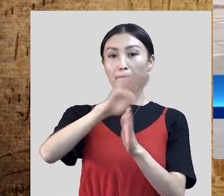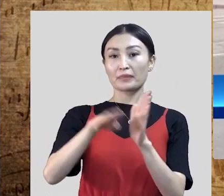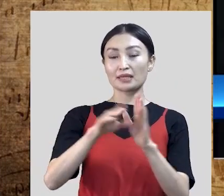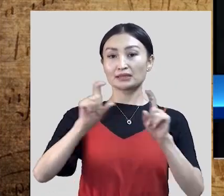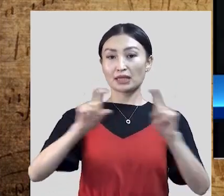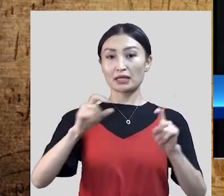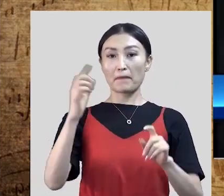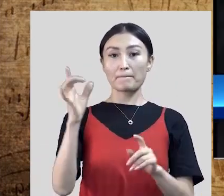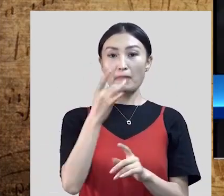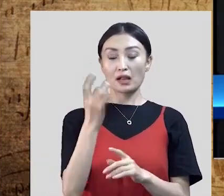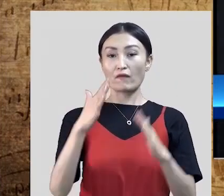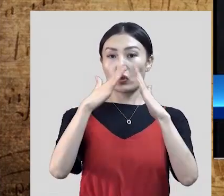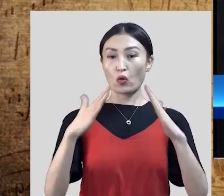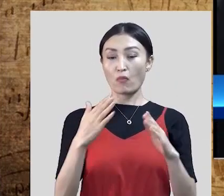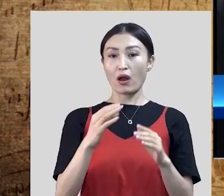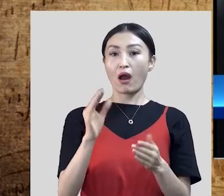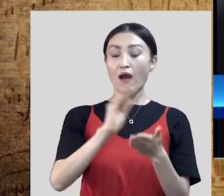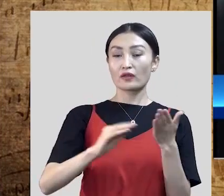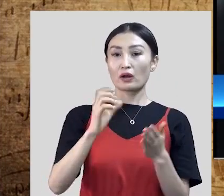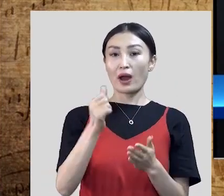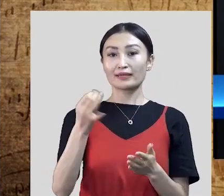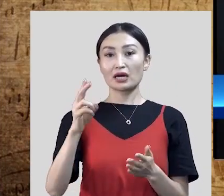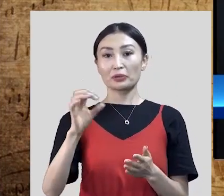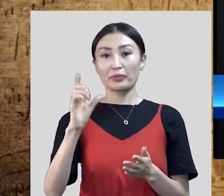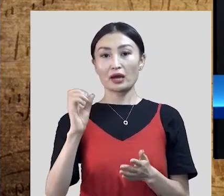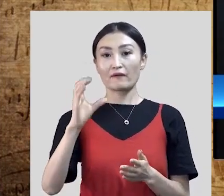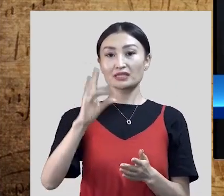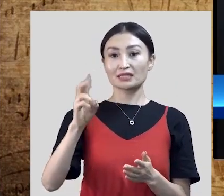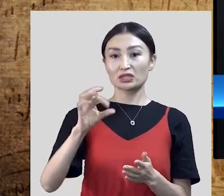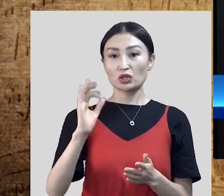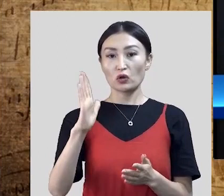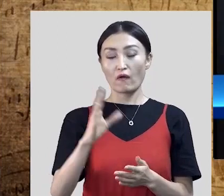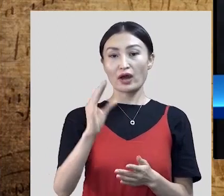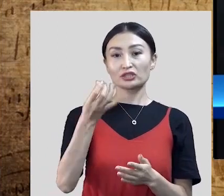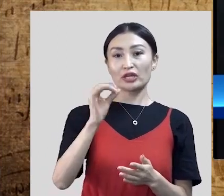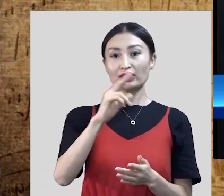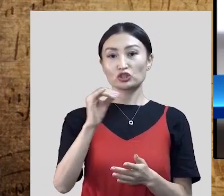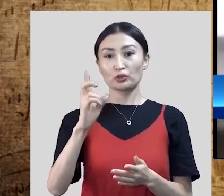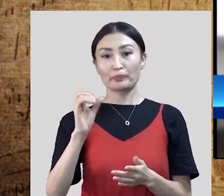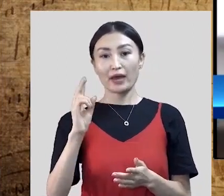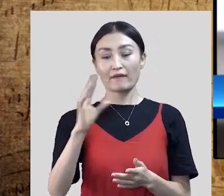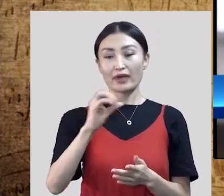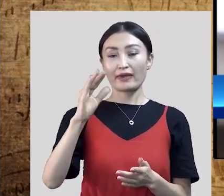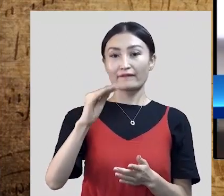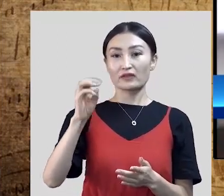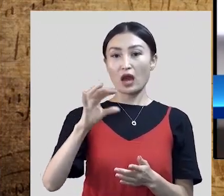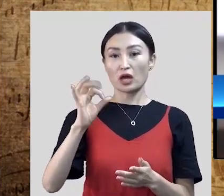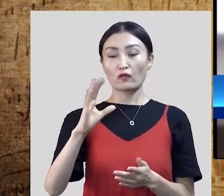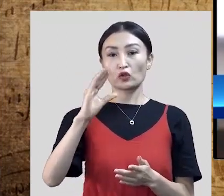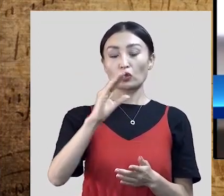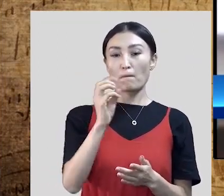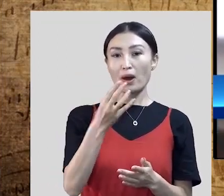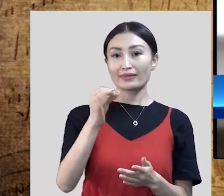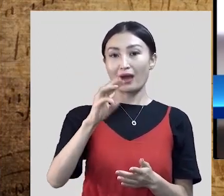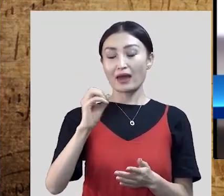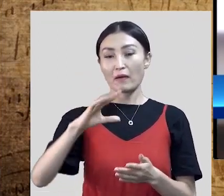дома. Авторами флага стали Эдиль Айдарбеков, Маматбек Садыков, Бекбосун Джайчебеков, Сабыр Иптаров и Джусуп Матаев.